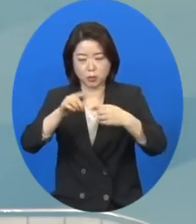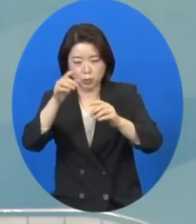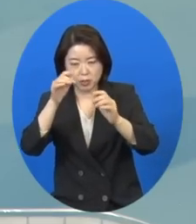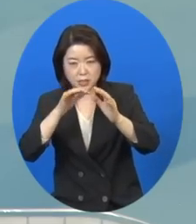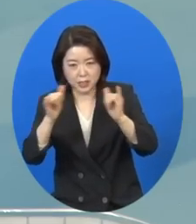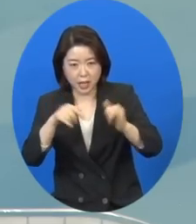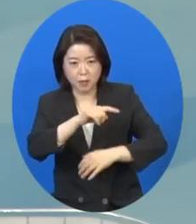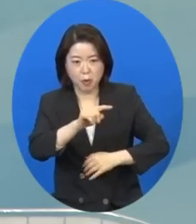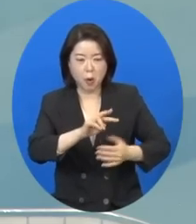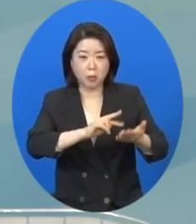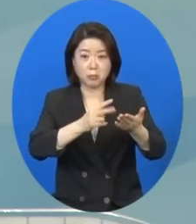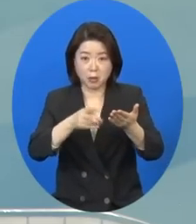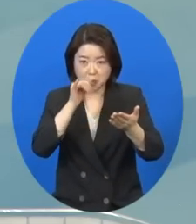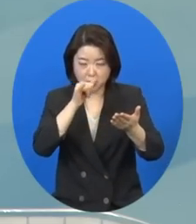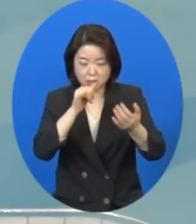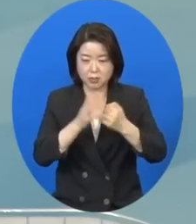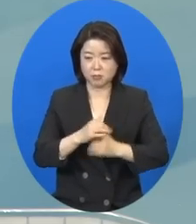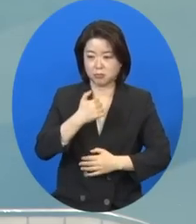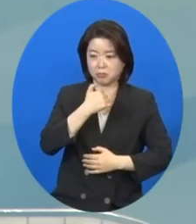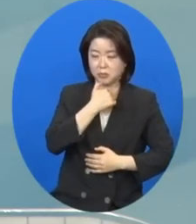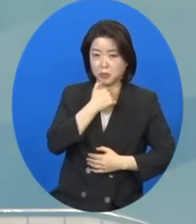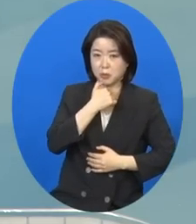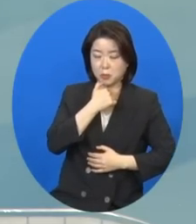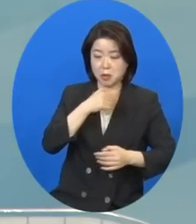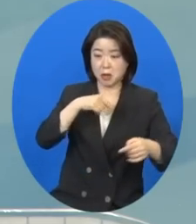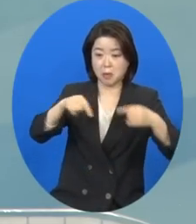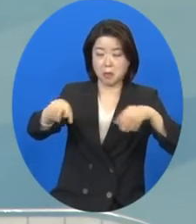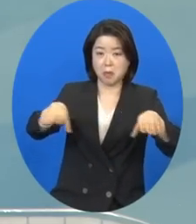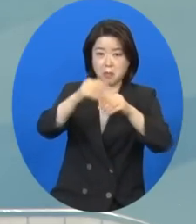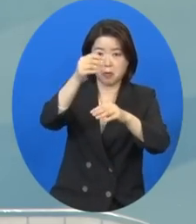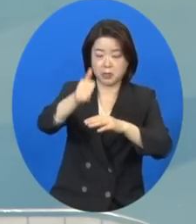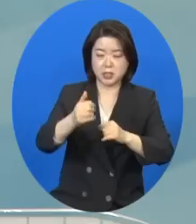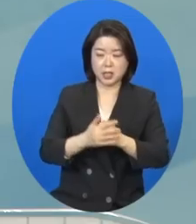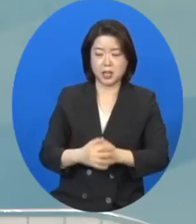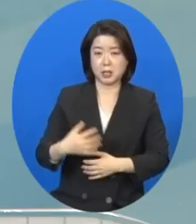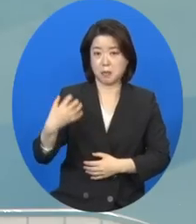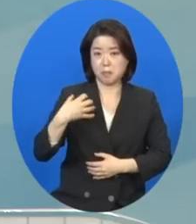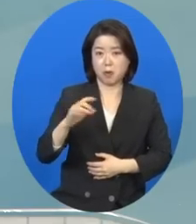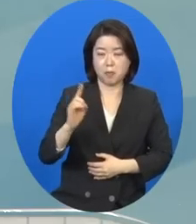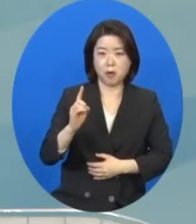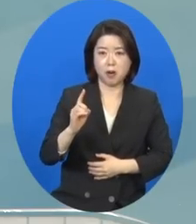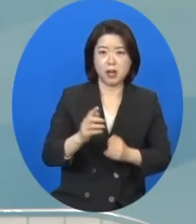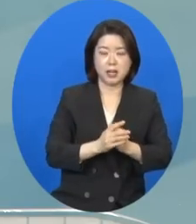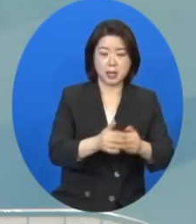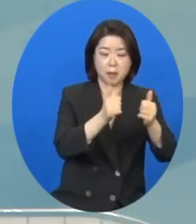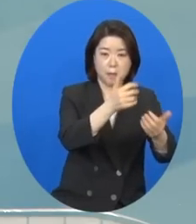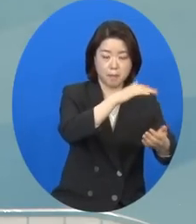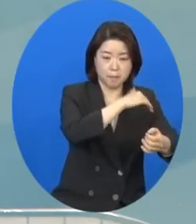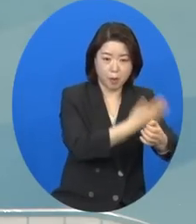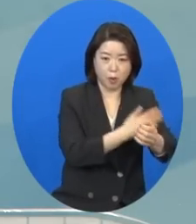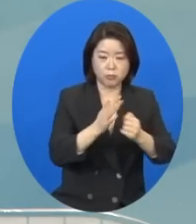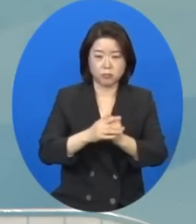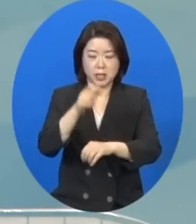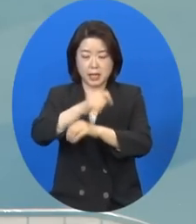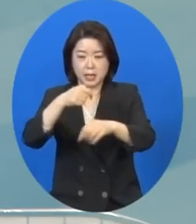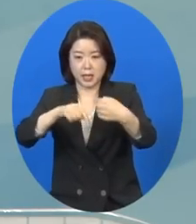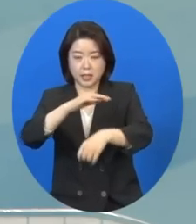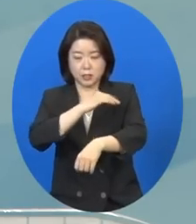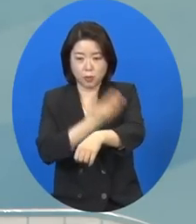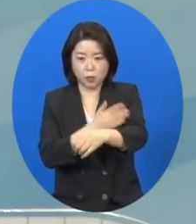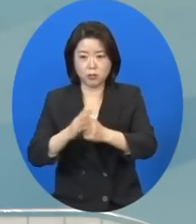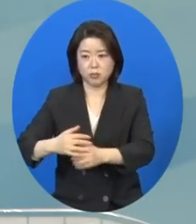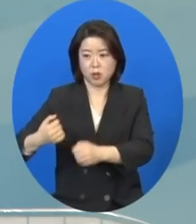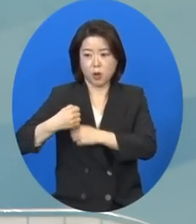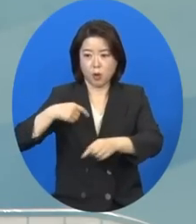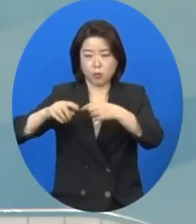됐는데 로마 청덕에 막강한 권한이 있었어요 사법권과 행정권과 분석권이 있었습니다 정말